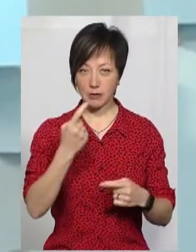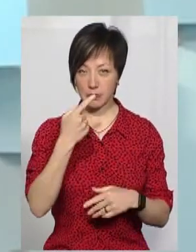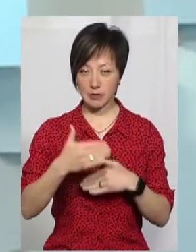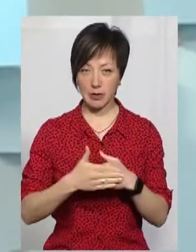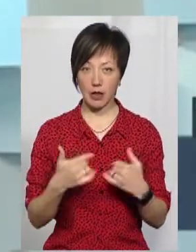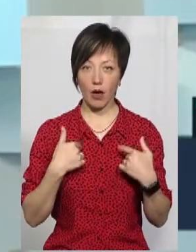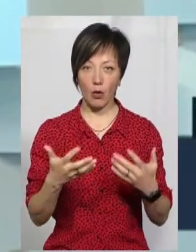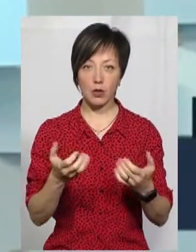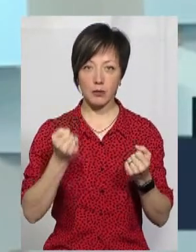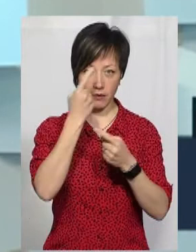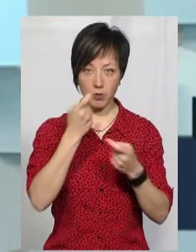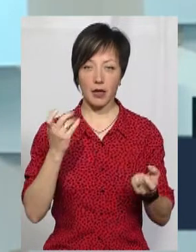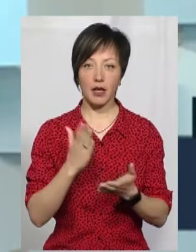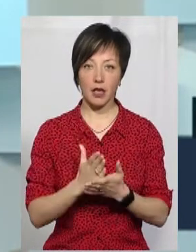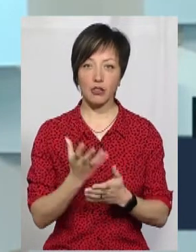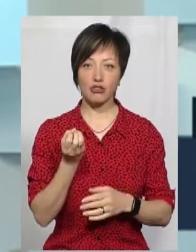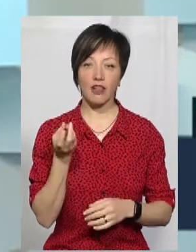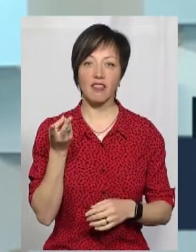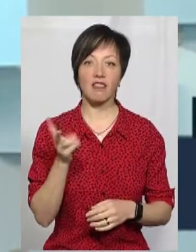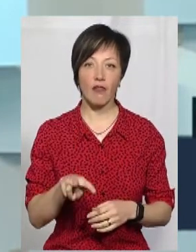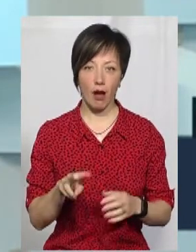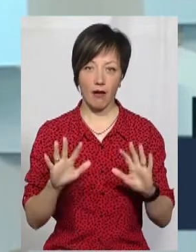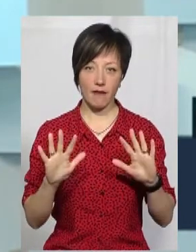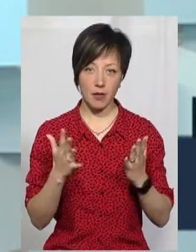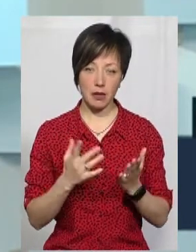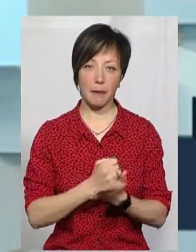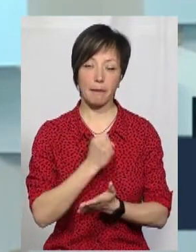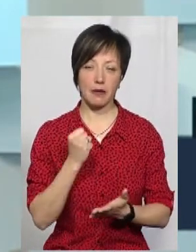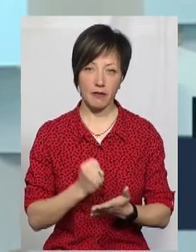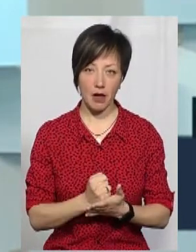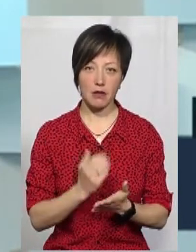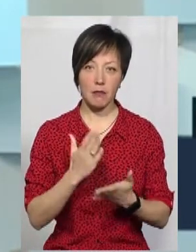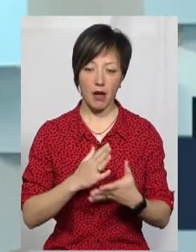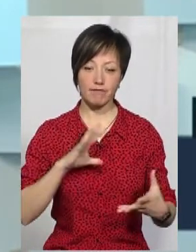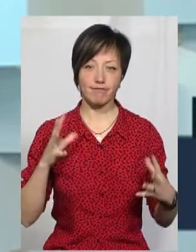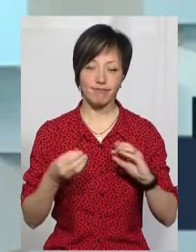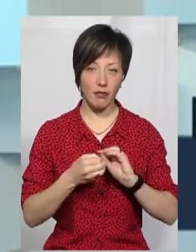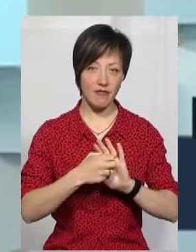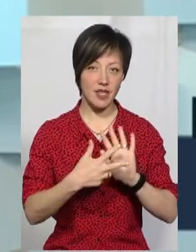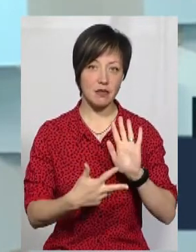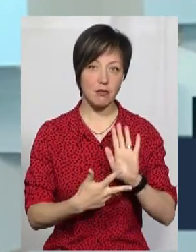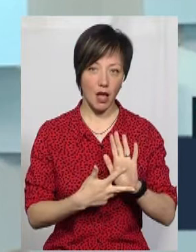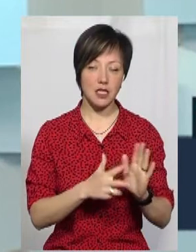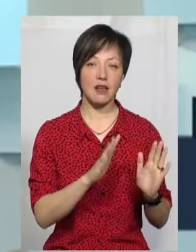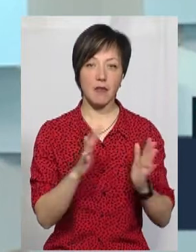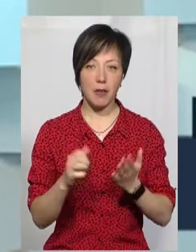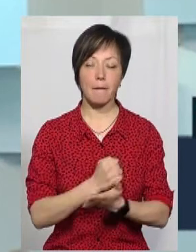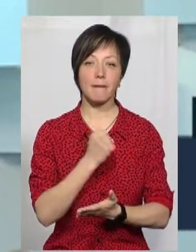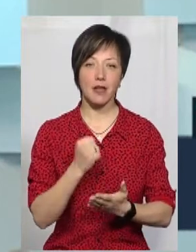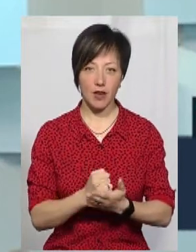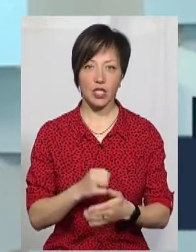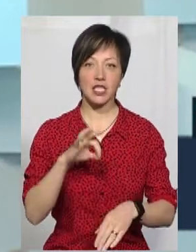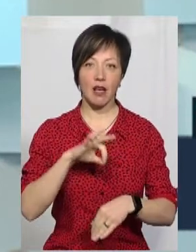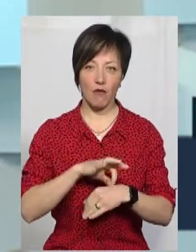я отримав інформацію, що є вже ще нових 2 випадки, які підтвердилися, тобто маємо вже 18 випадків, підтверджених на